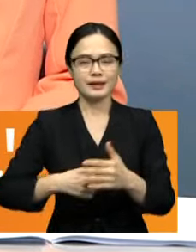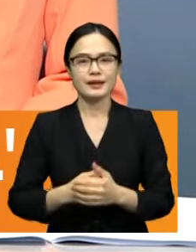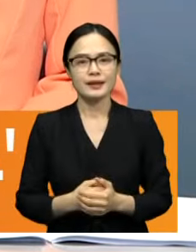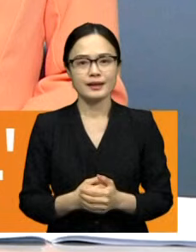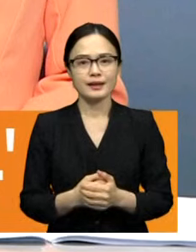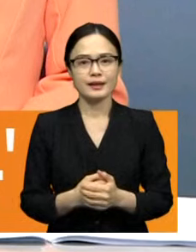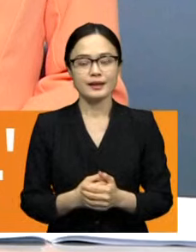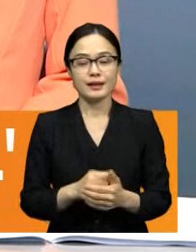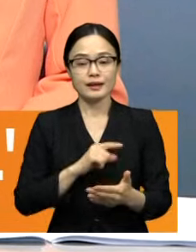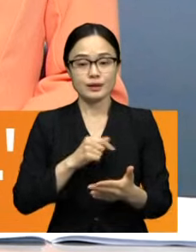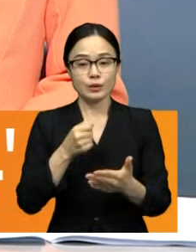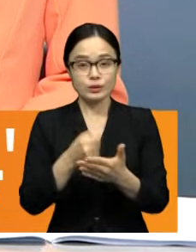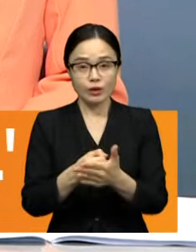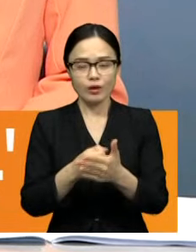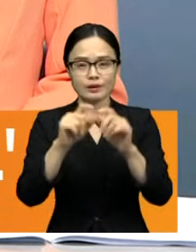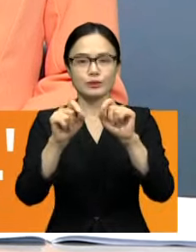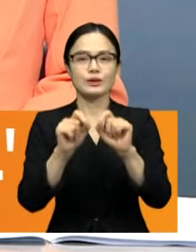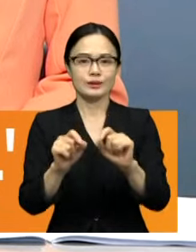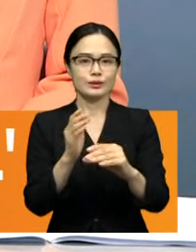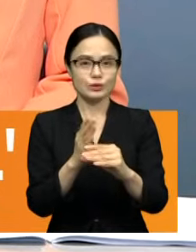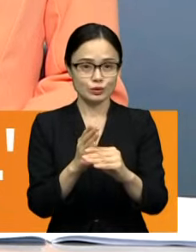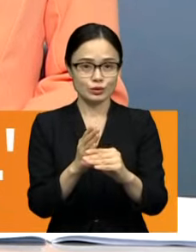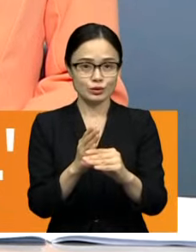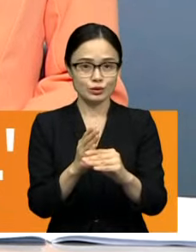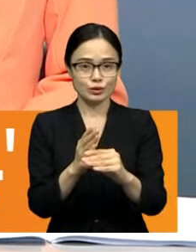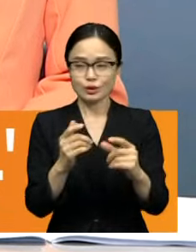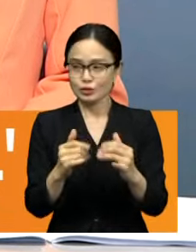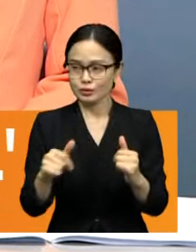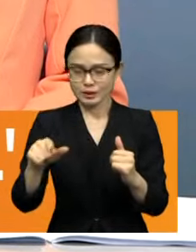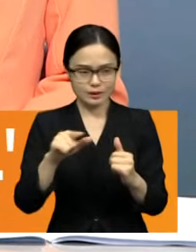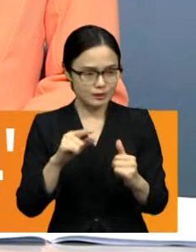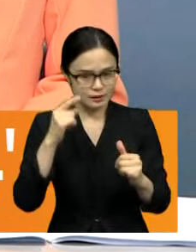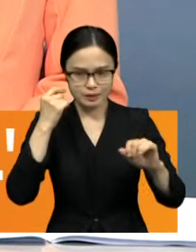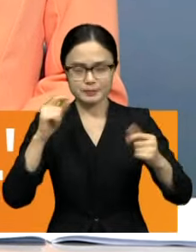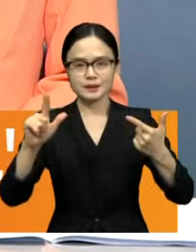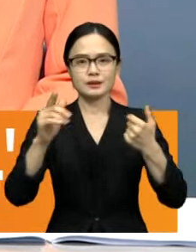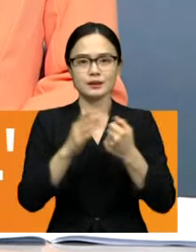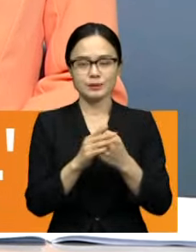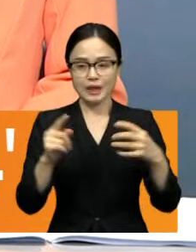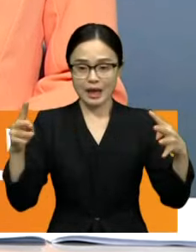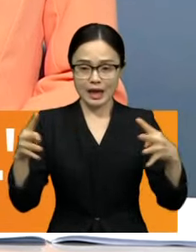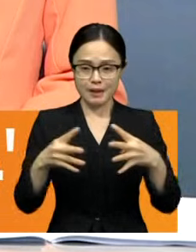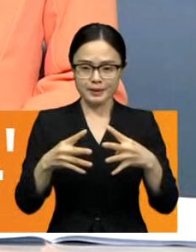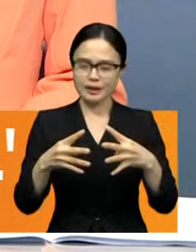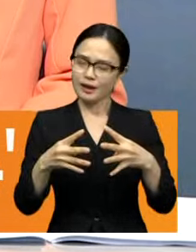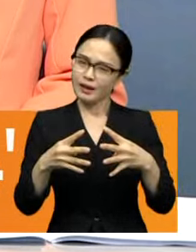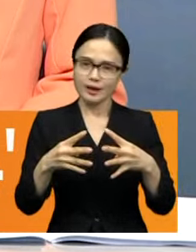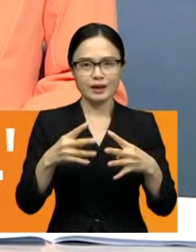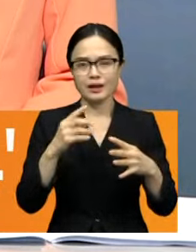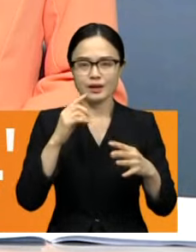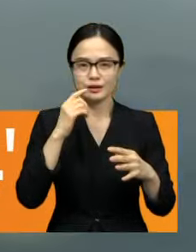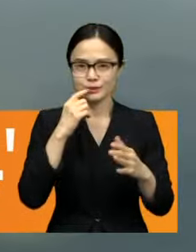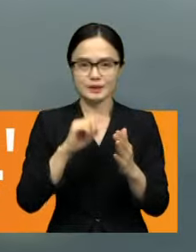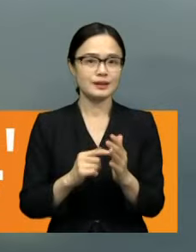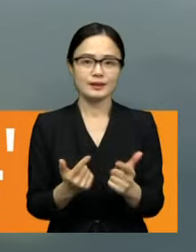현재 협상 중이지만 주민 여론 등의 이유로 합의점 찾기가 쉽지 않은 상황입니다. 보도에 유승환 기자입니다.